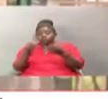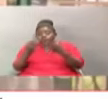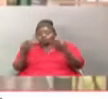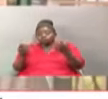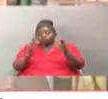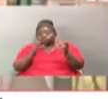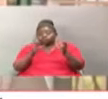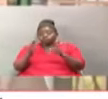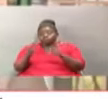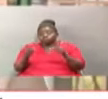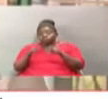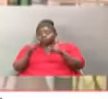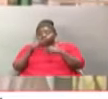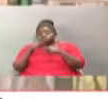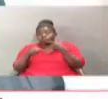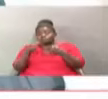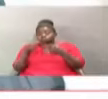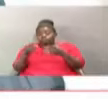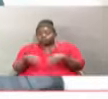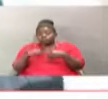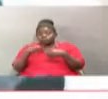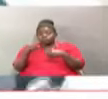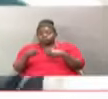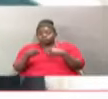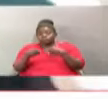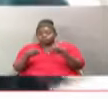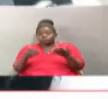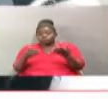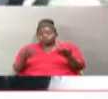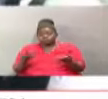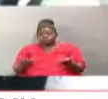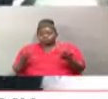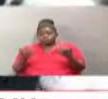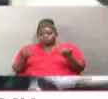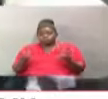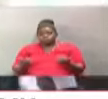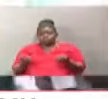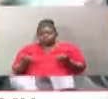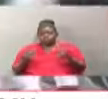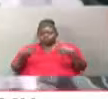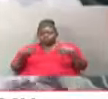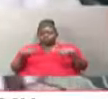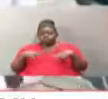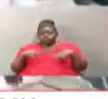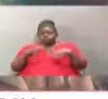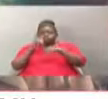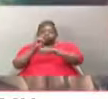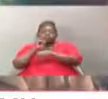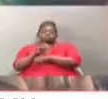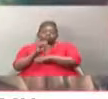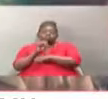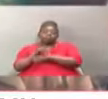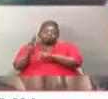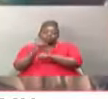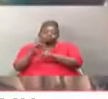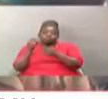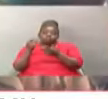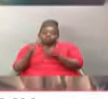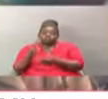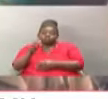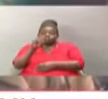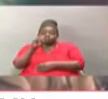tuzigaba era tujja kugenda mu maaso nga tuzigaba ate supreme mufti yawummula Sheikh Silvani Kasirindira nga wadde amagezi abantu abagenda ku lugendo lwa